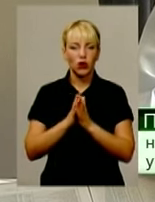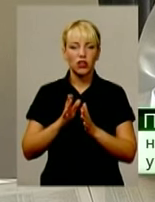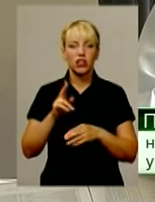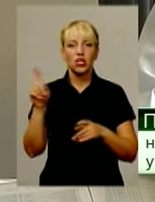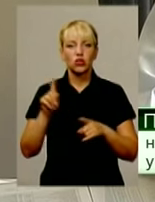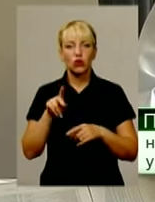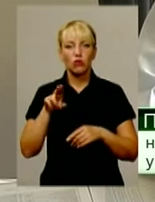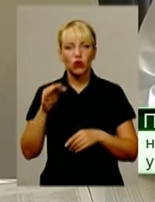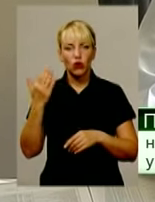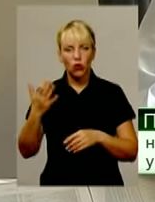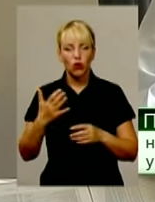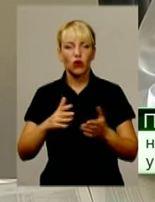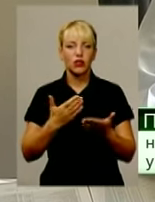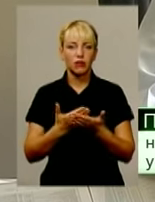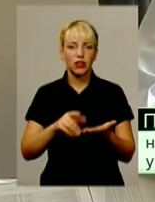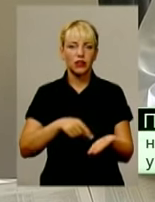селу,